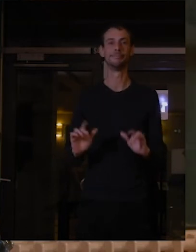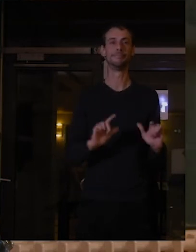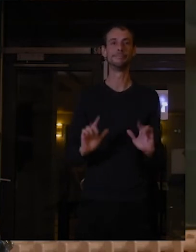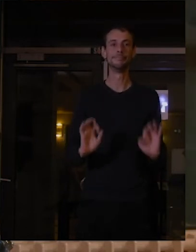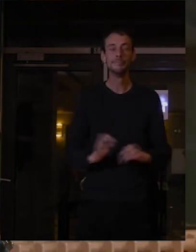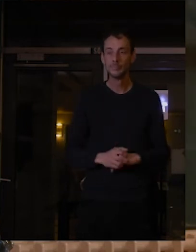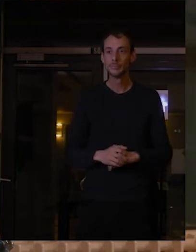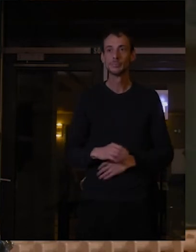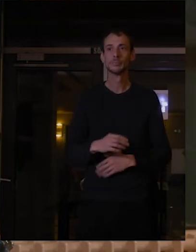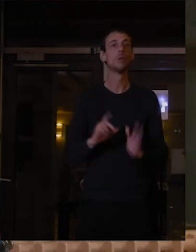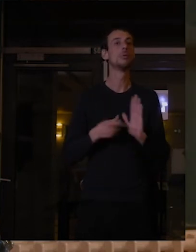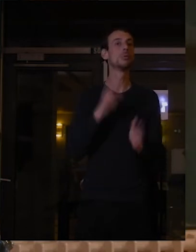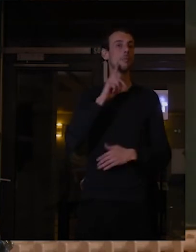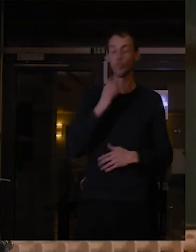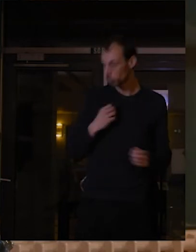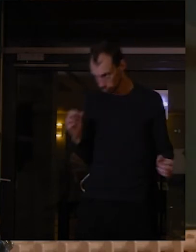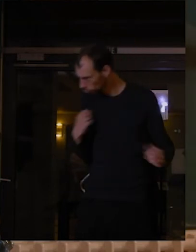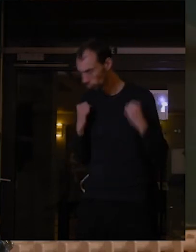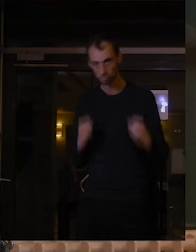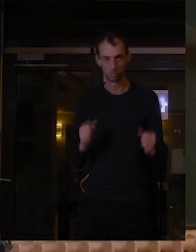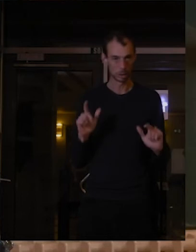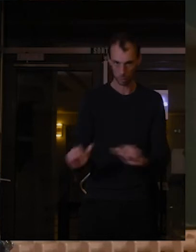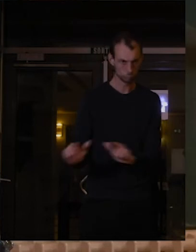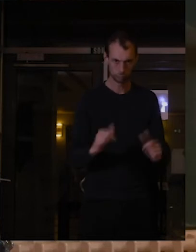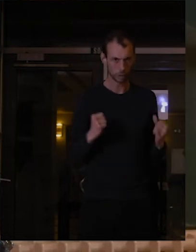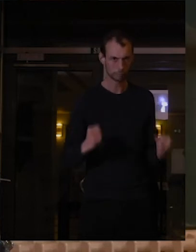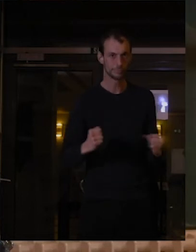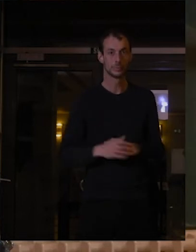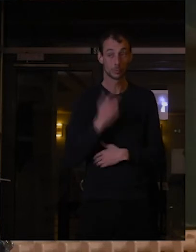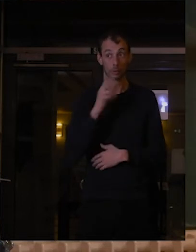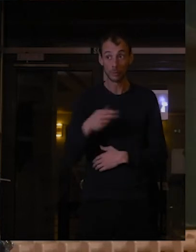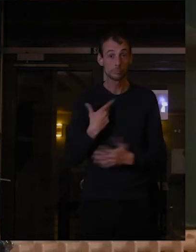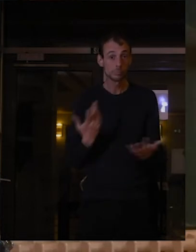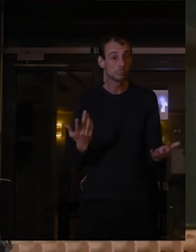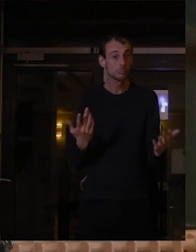droits des femmes, il répond encore plus présent. Donc nous sommes très mobilisés